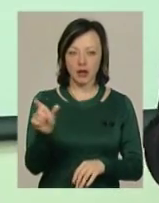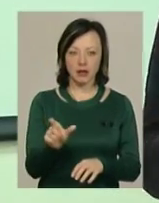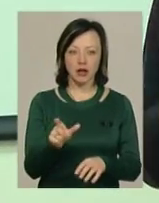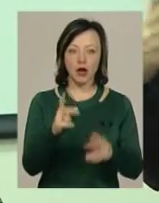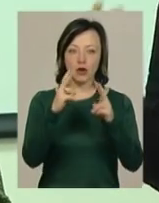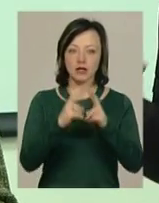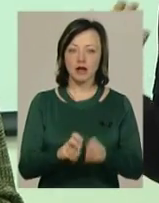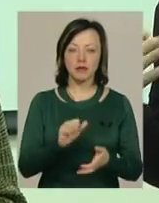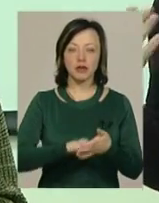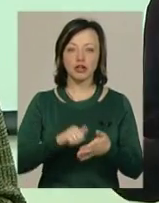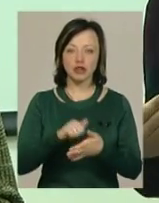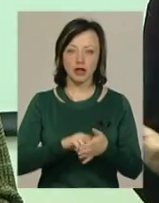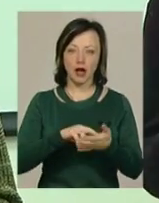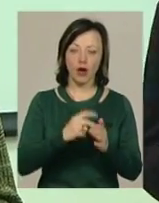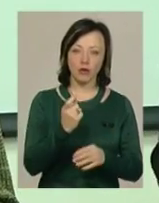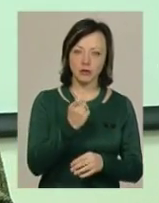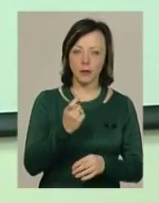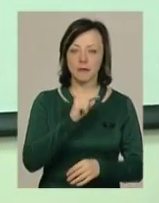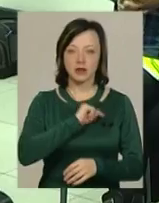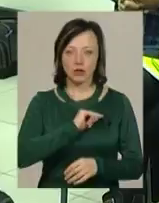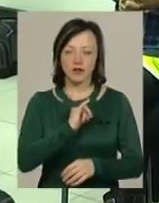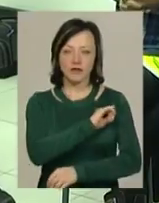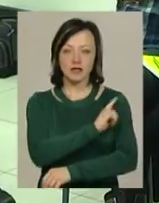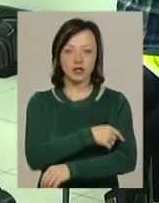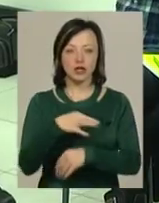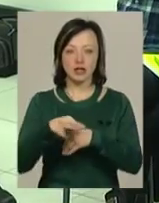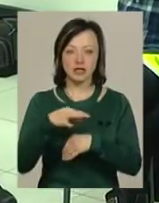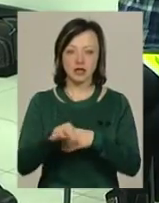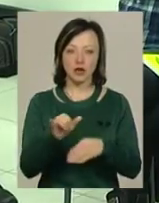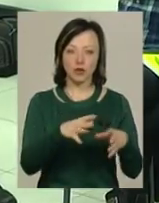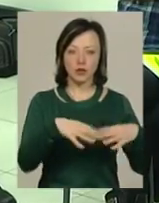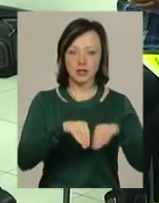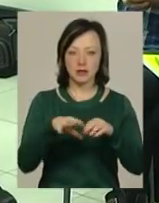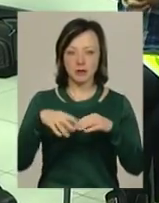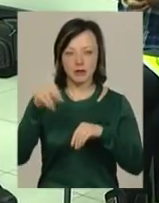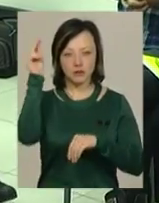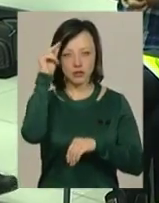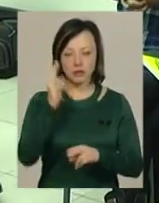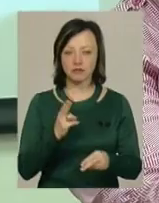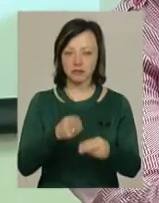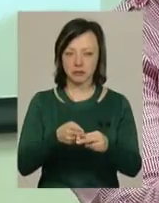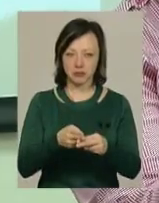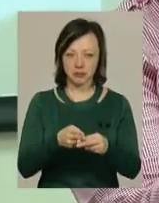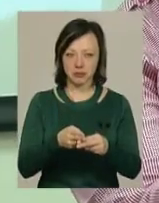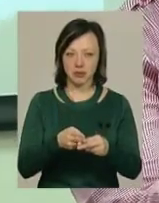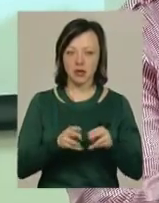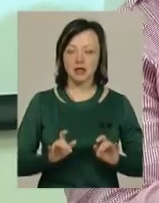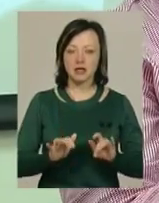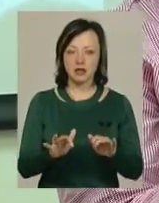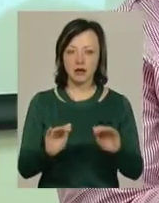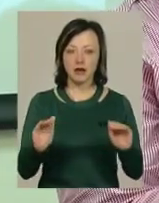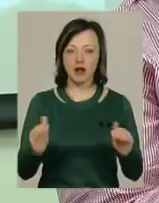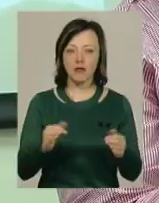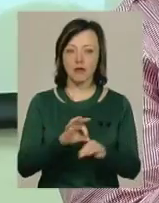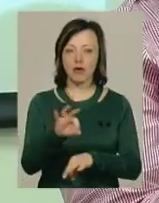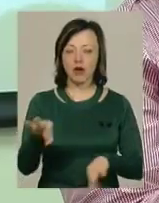вони розглянули причини економічного, психологічного та фізичного насилля у сім'ях та вчилися його попереджувати. Захід у рамках проєкту